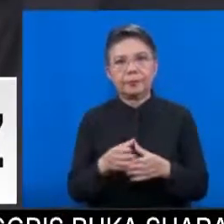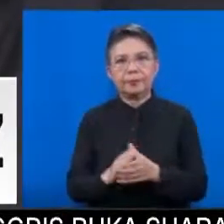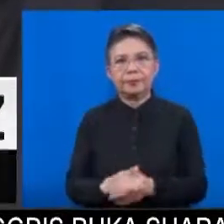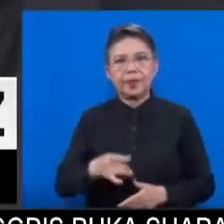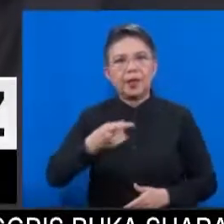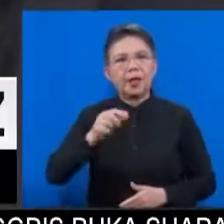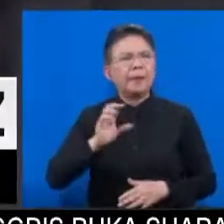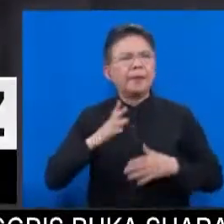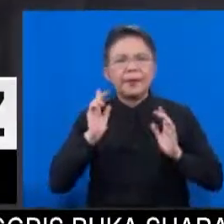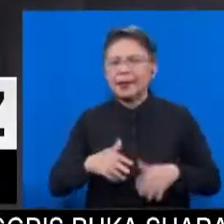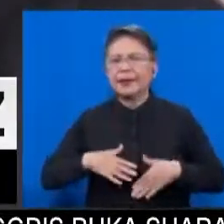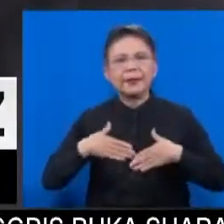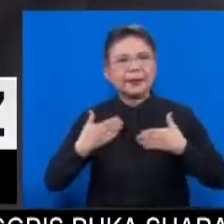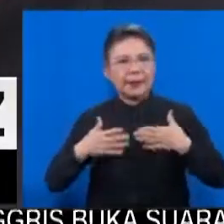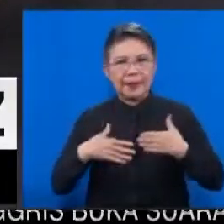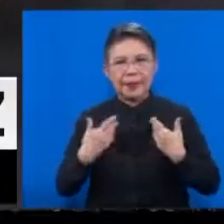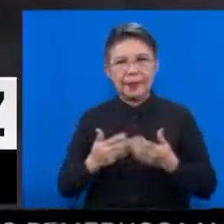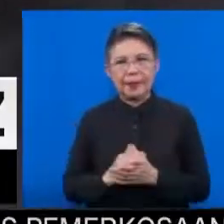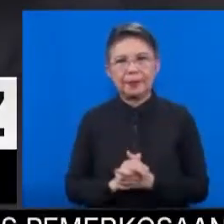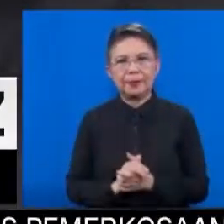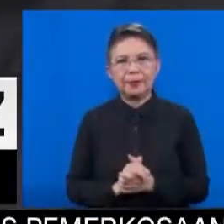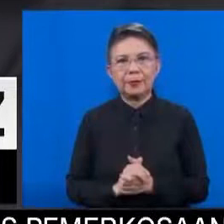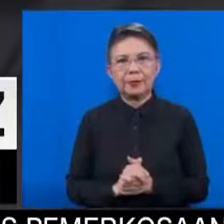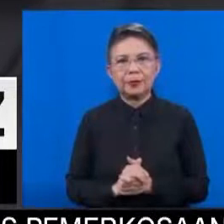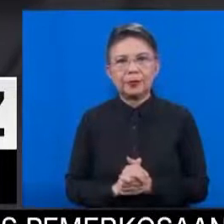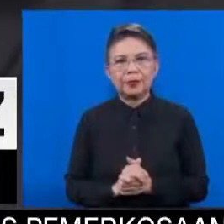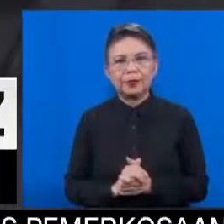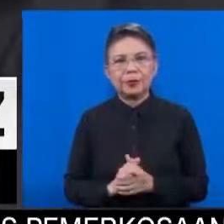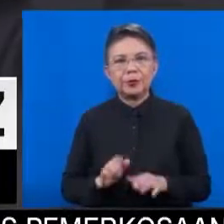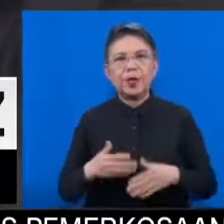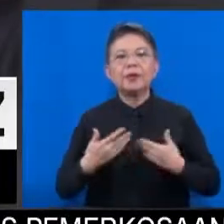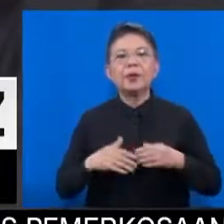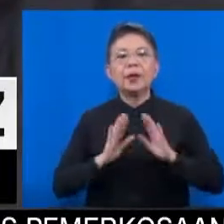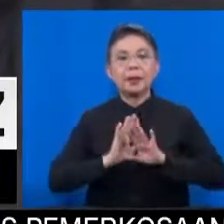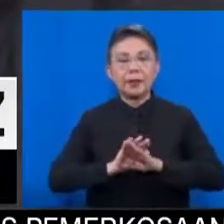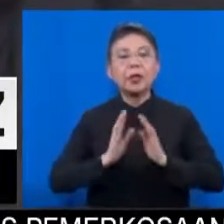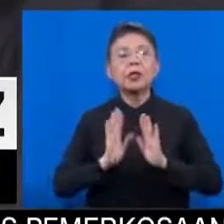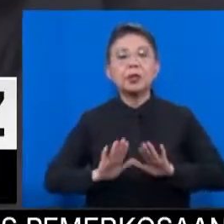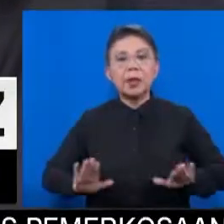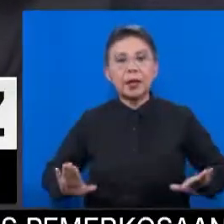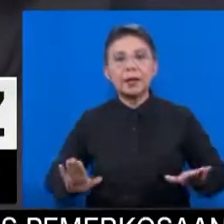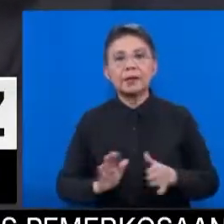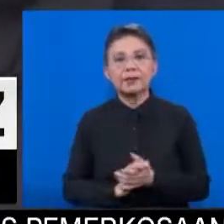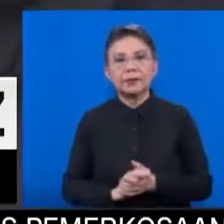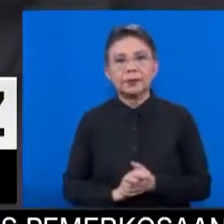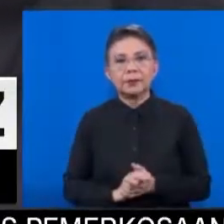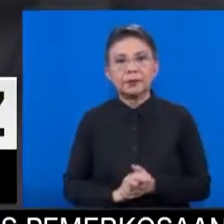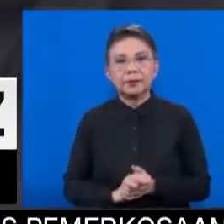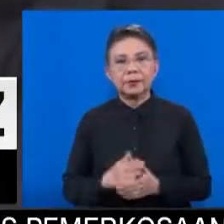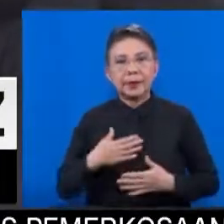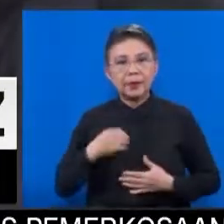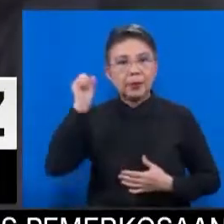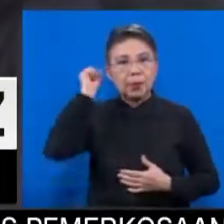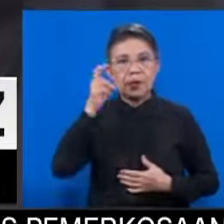Eril pasti sangat bahagia dan pasti sudah tenang, dan kami sebagai orang tua